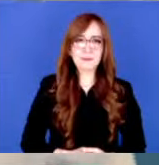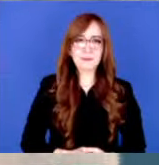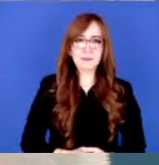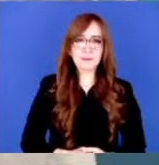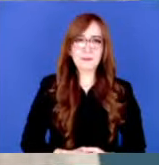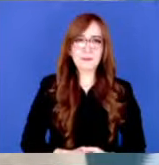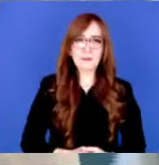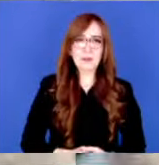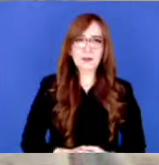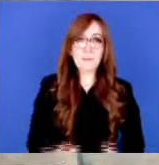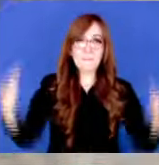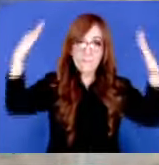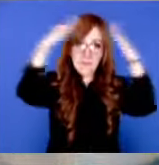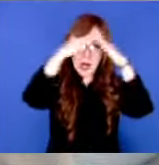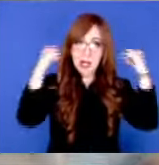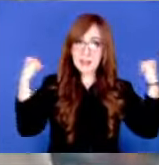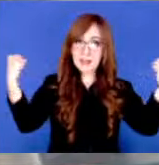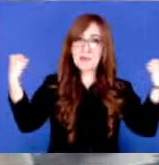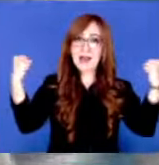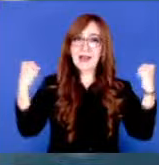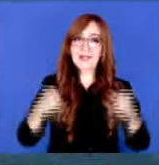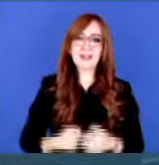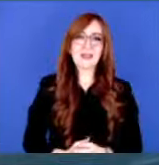Makassar semangat!